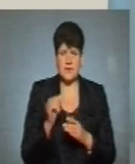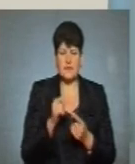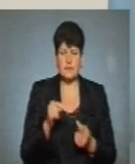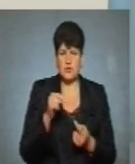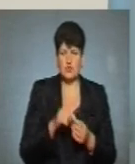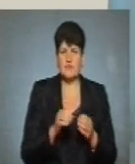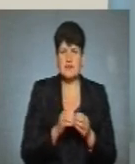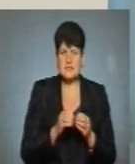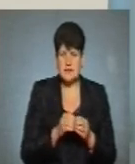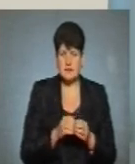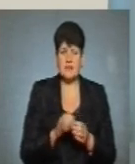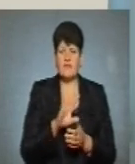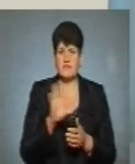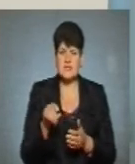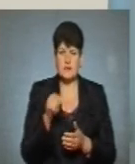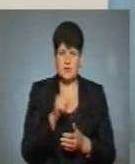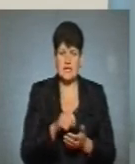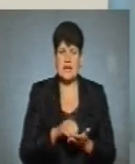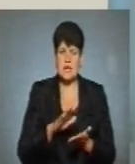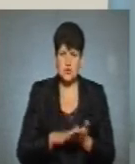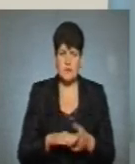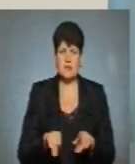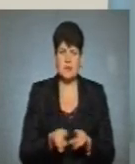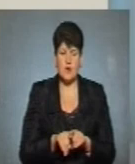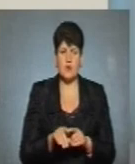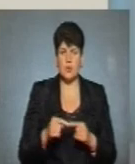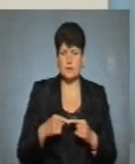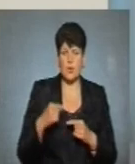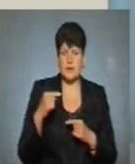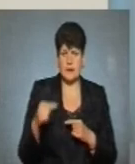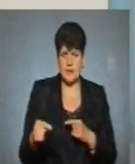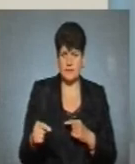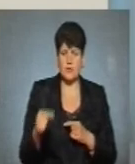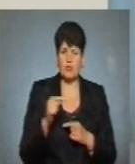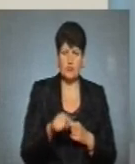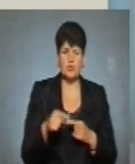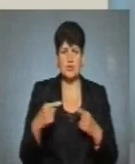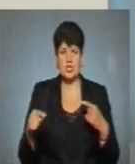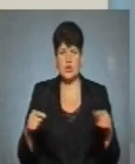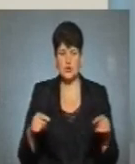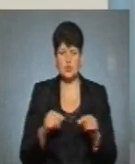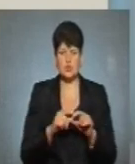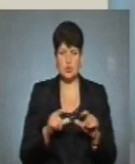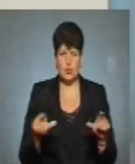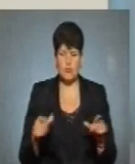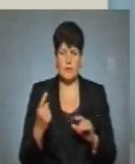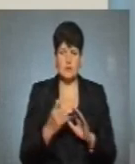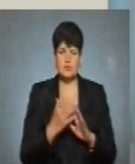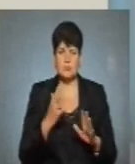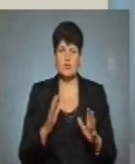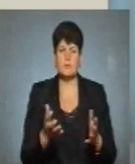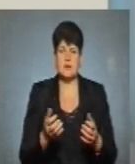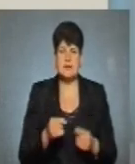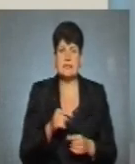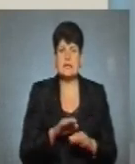10-й. Всі вони реєструвалися теж онлайн в ту чи іншу школу. Першочергово будуть прийняті ті